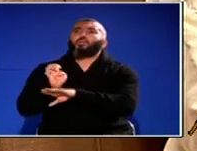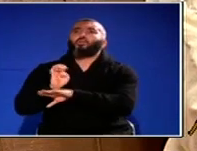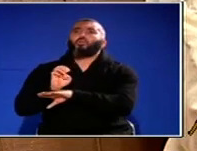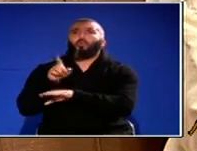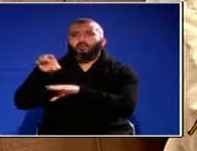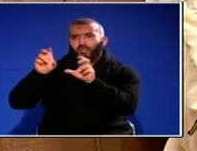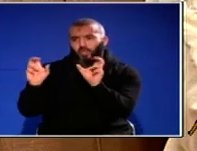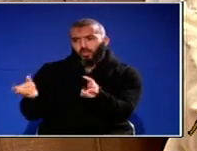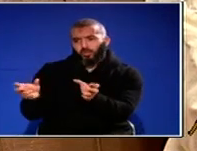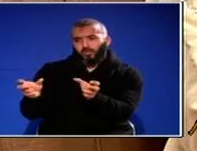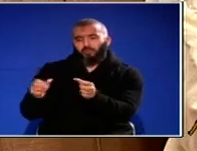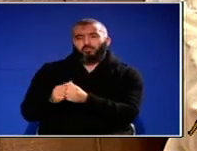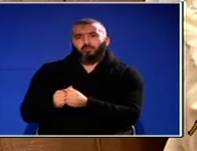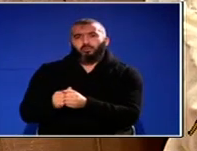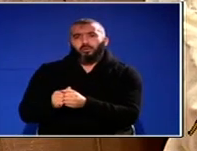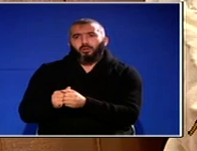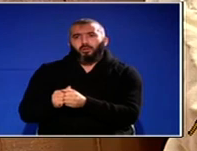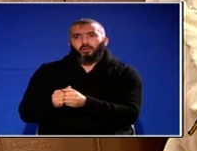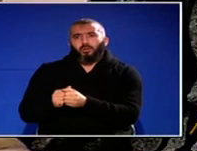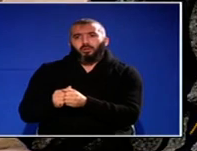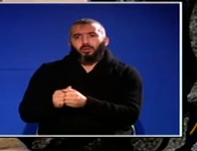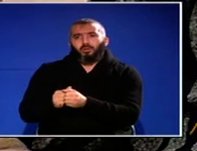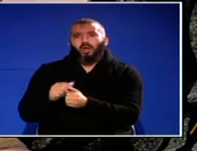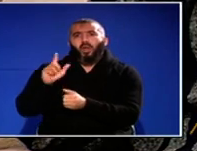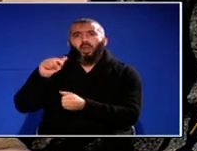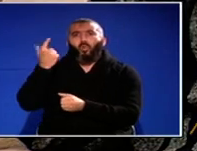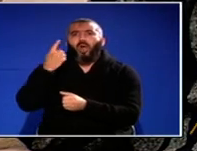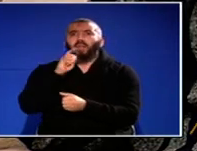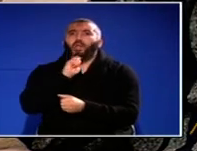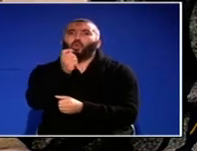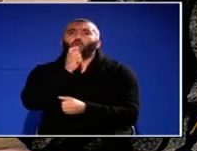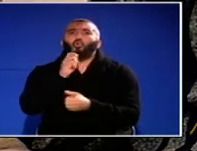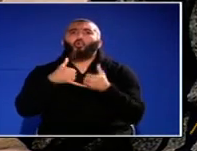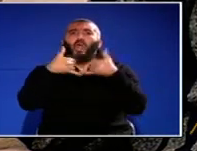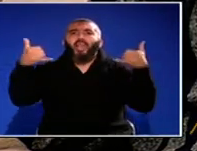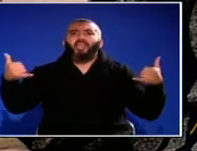يقول كان واحد صحابي عنده 6 سنين في الاسلام